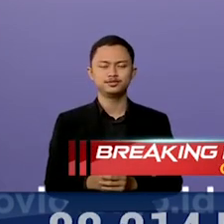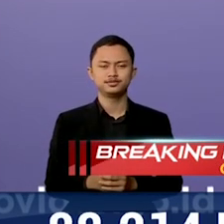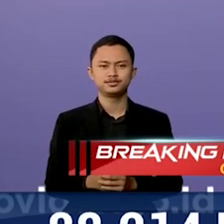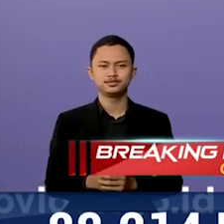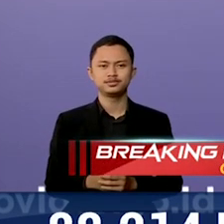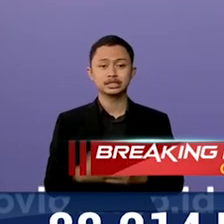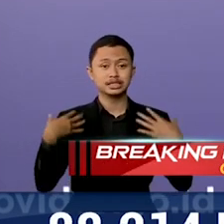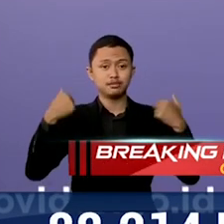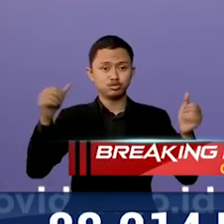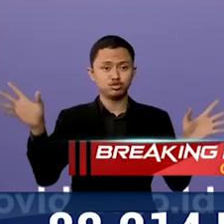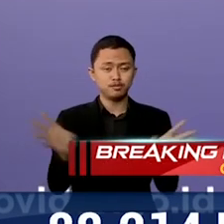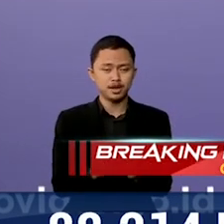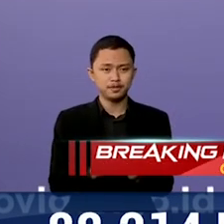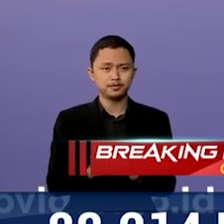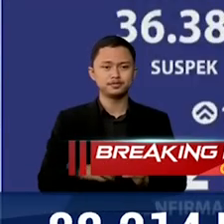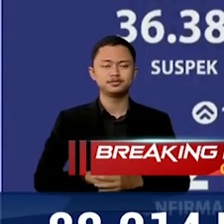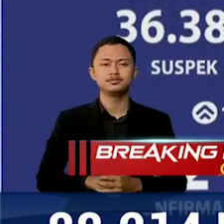hari ini